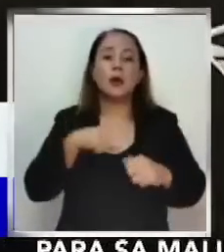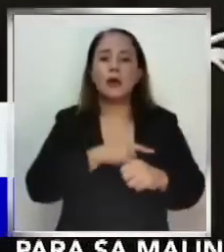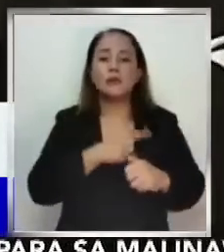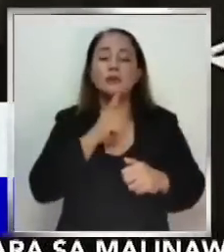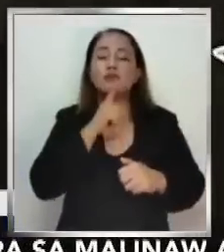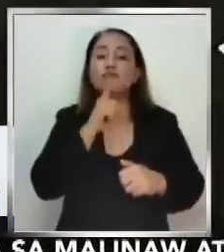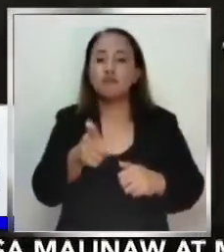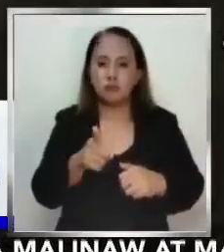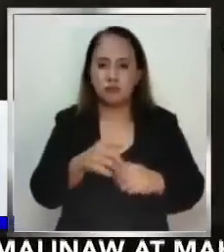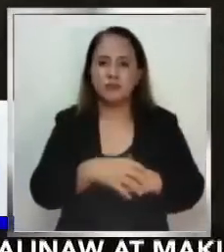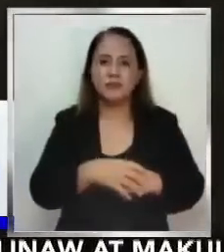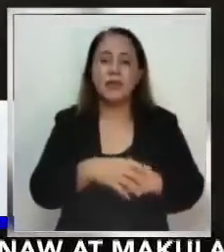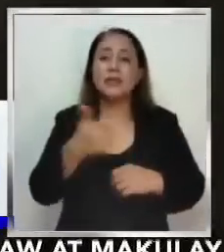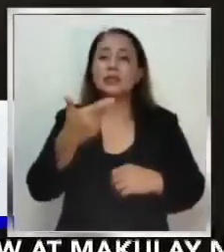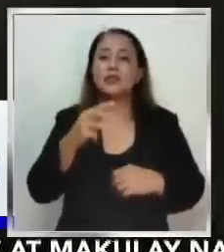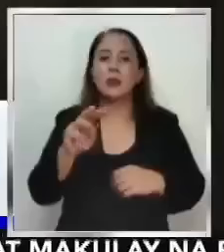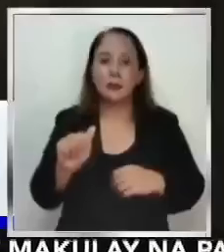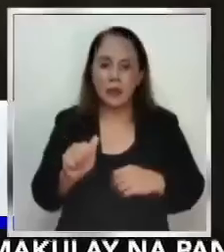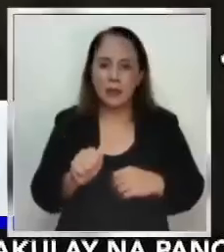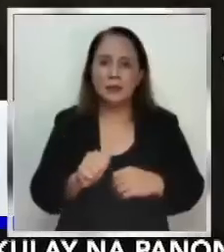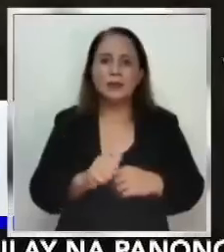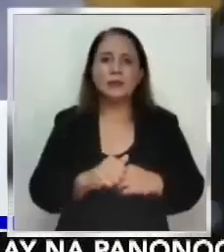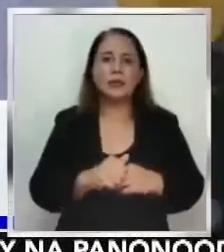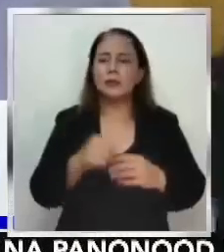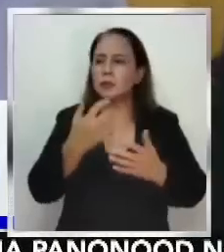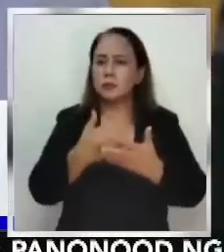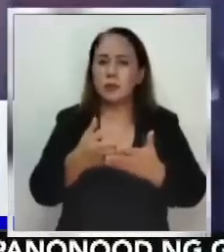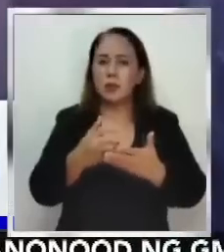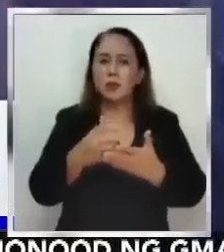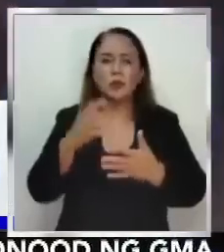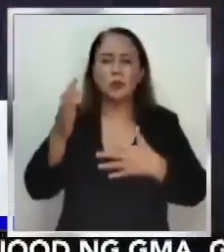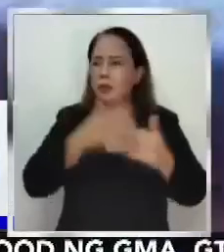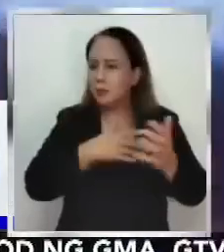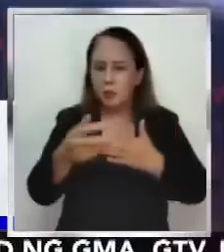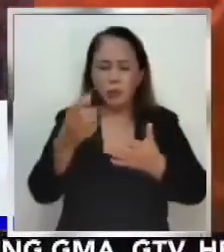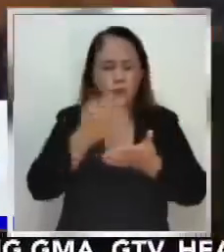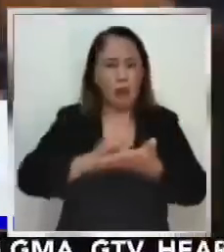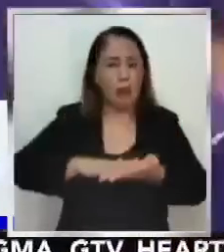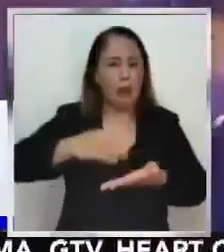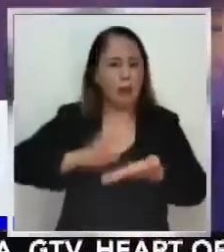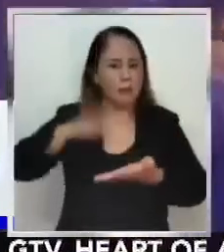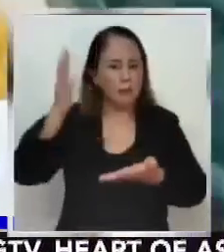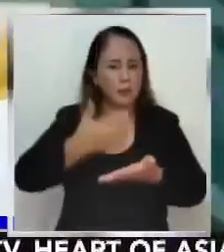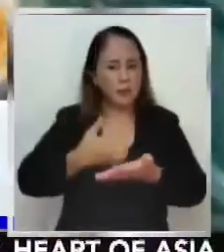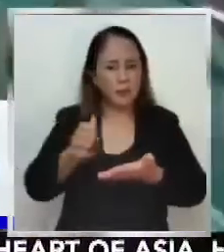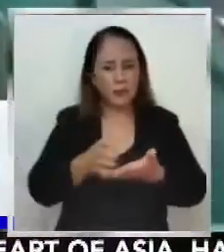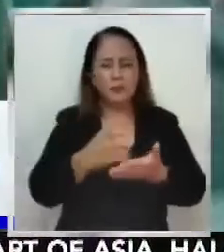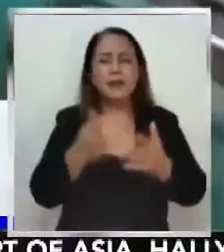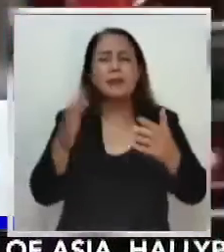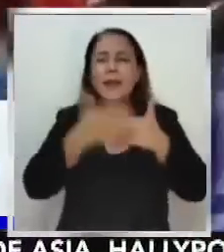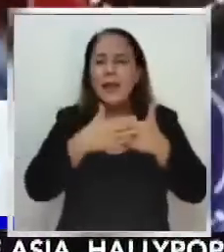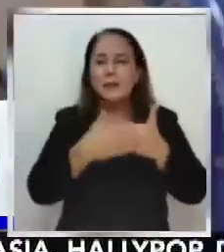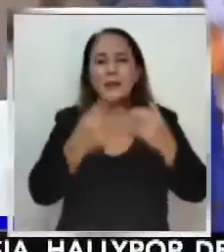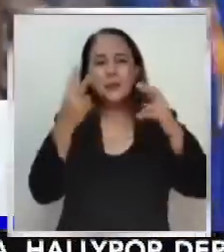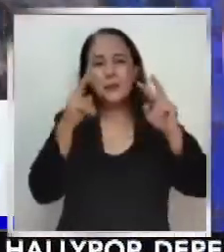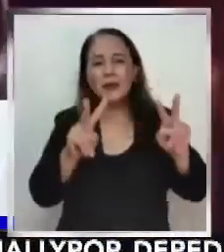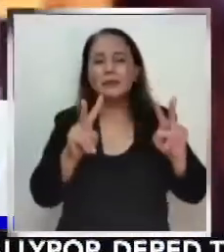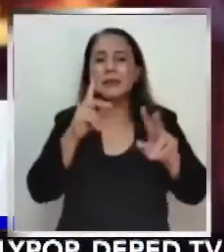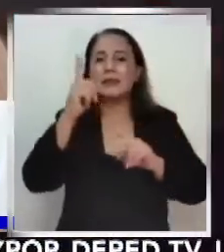that GMA spared no expense in producing this series. Malapit na nating makita ang Voltes 5 by next year.